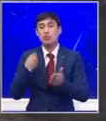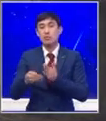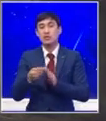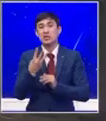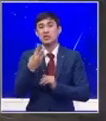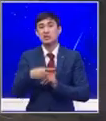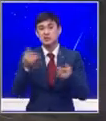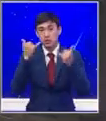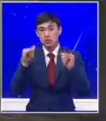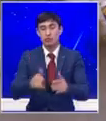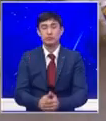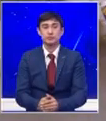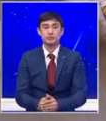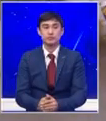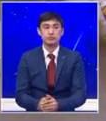около 30 коров.